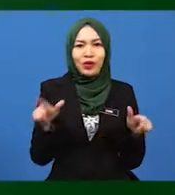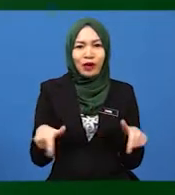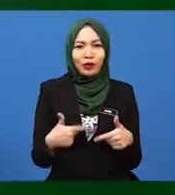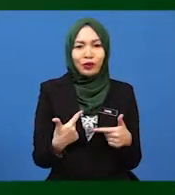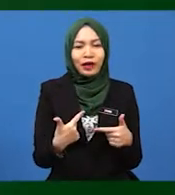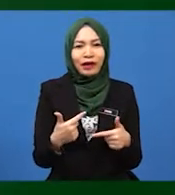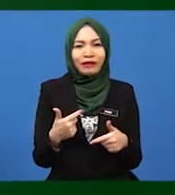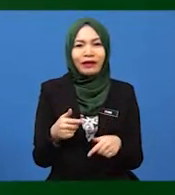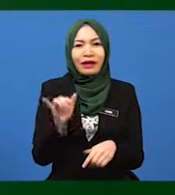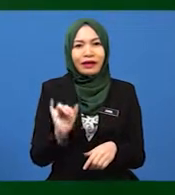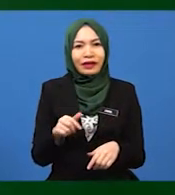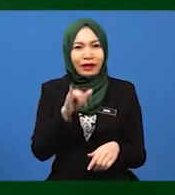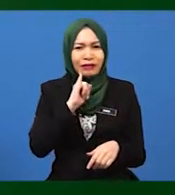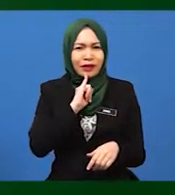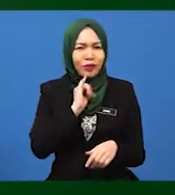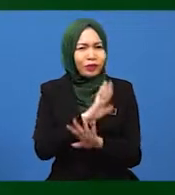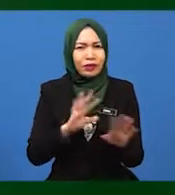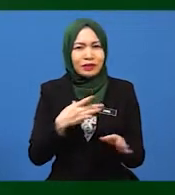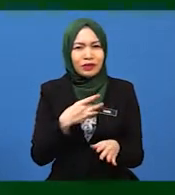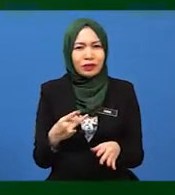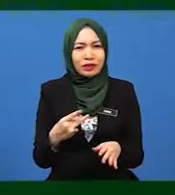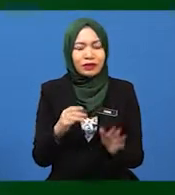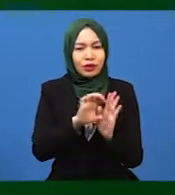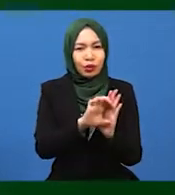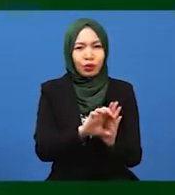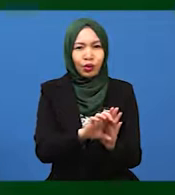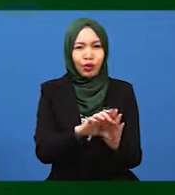suka. Contoh, jangan berlari.